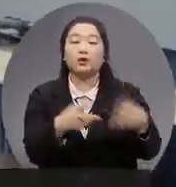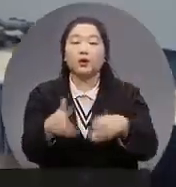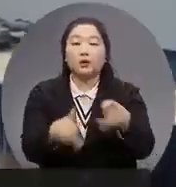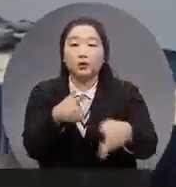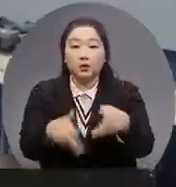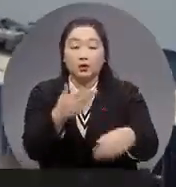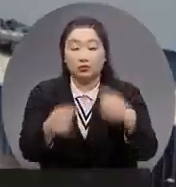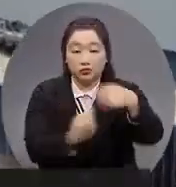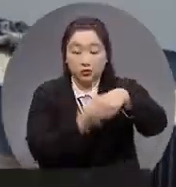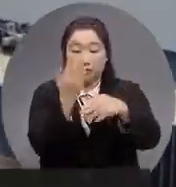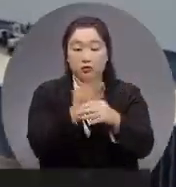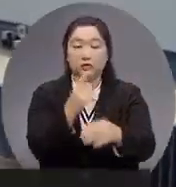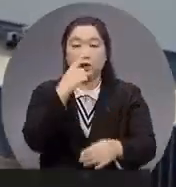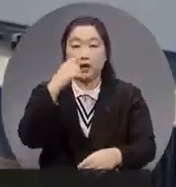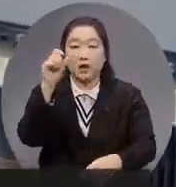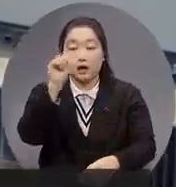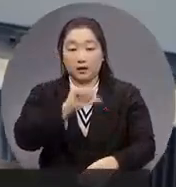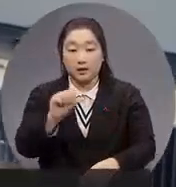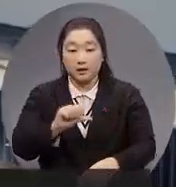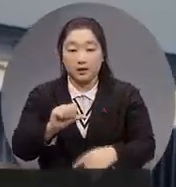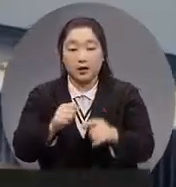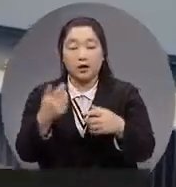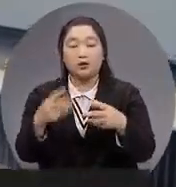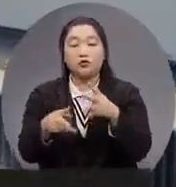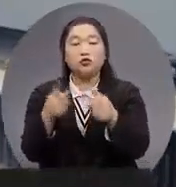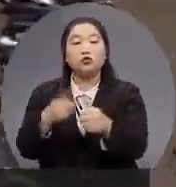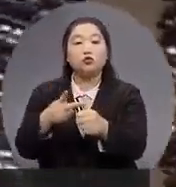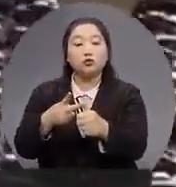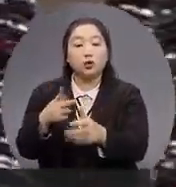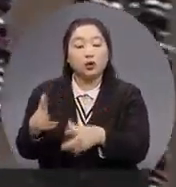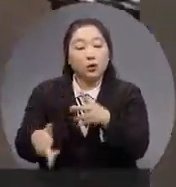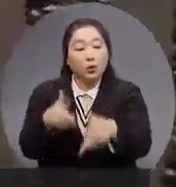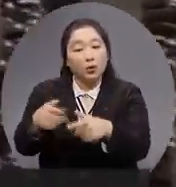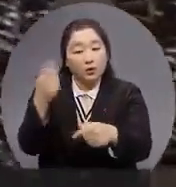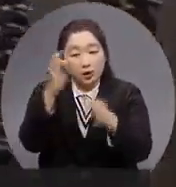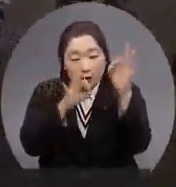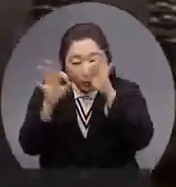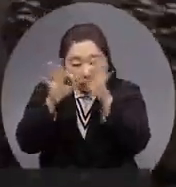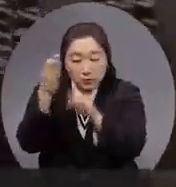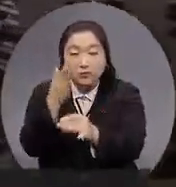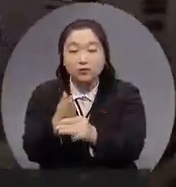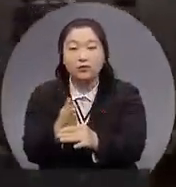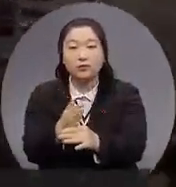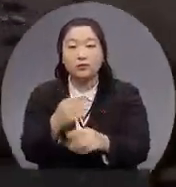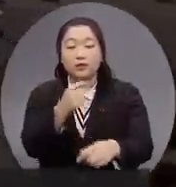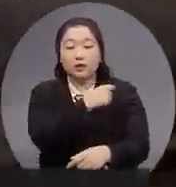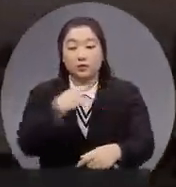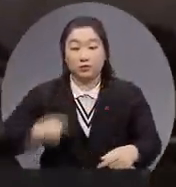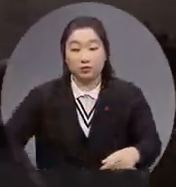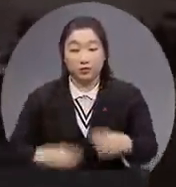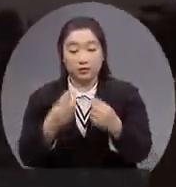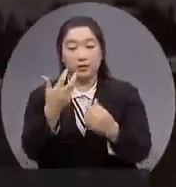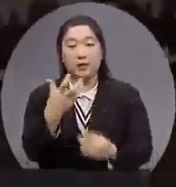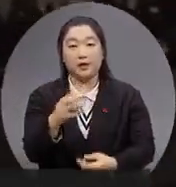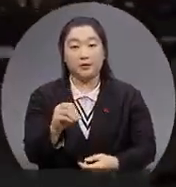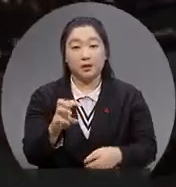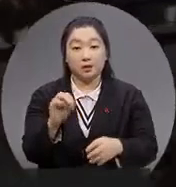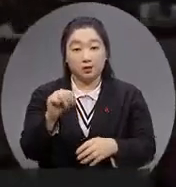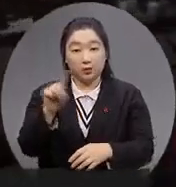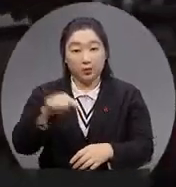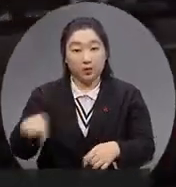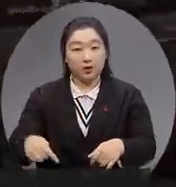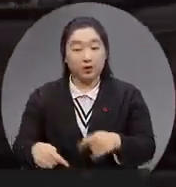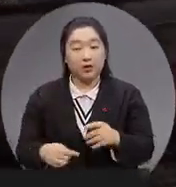아시아에서는 두 번째 생산 거점을 찾고 있습니다 중국 상하이 공장과 비슷한 80만 제곱미터 이상 규모로